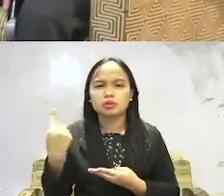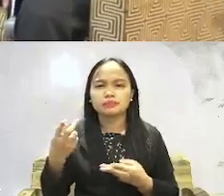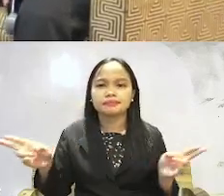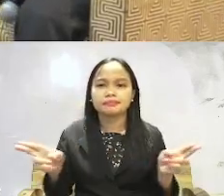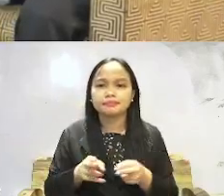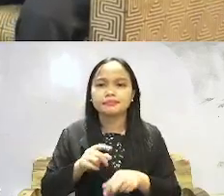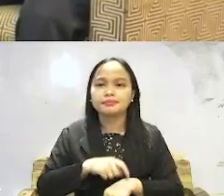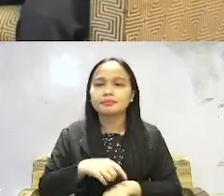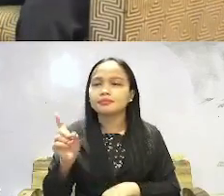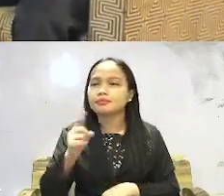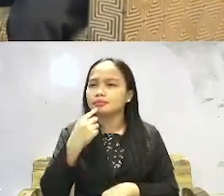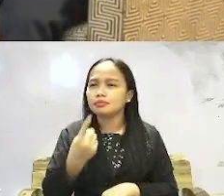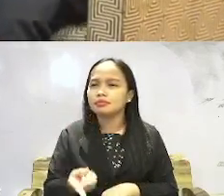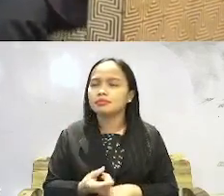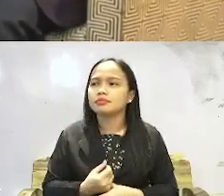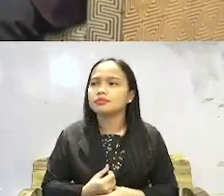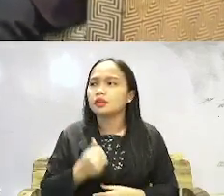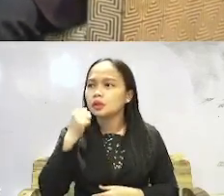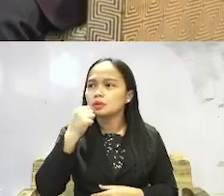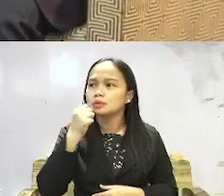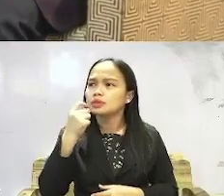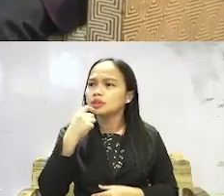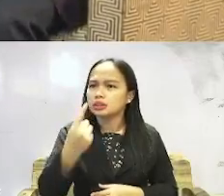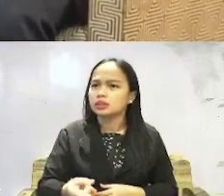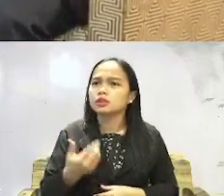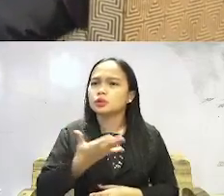diba yung narinig nyo yun, lagi nating naririnig sa mundo,